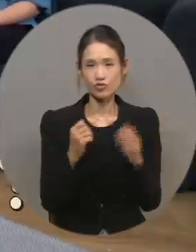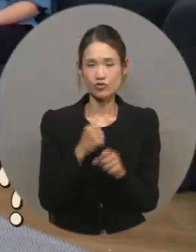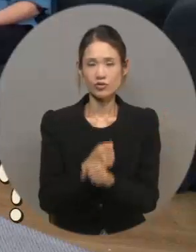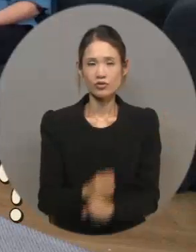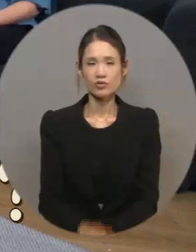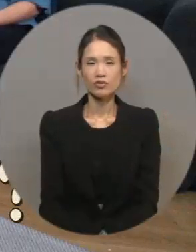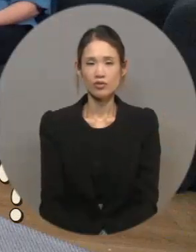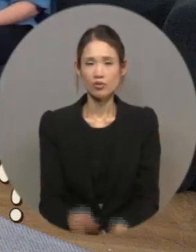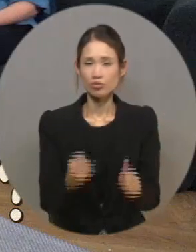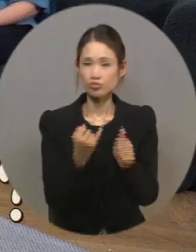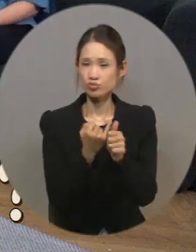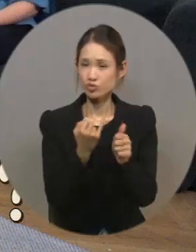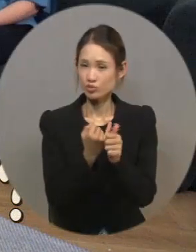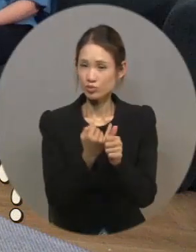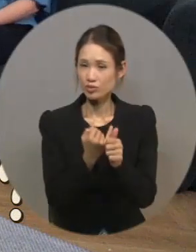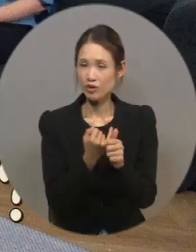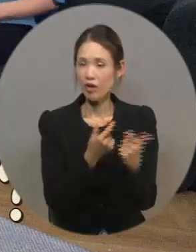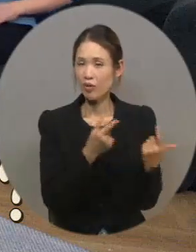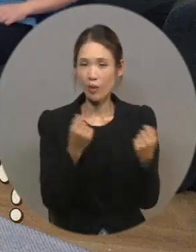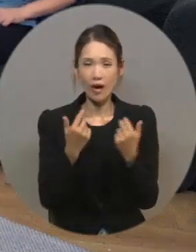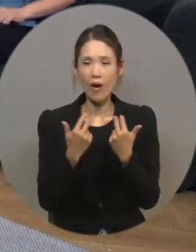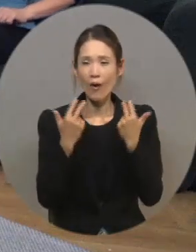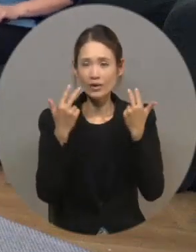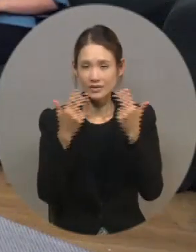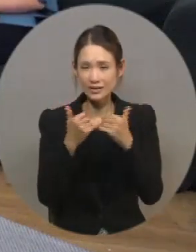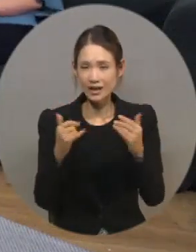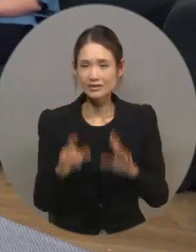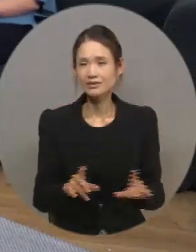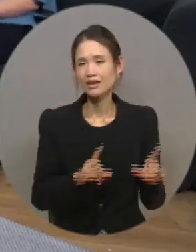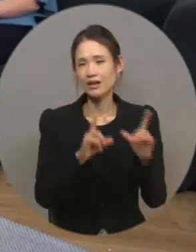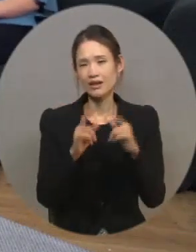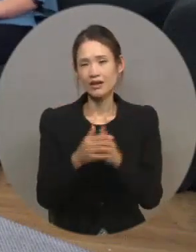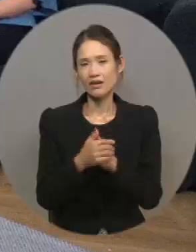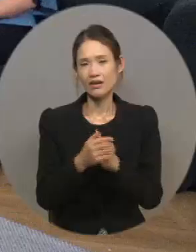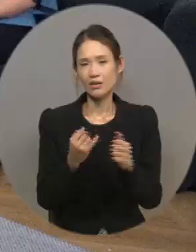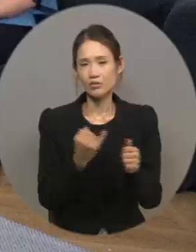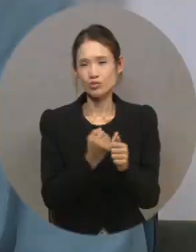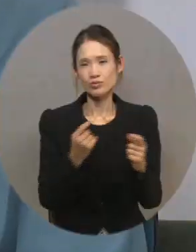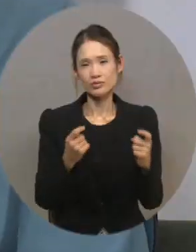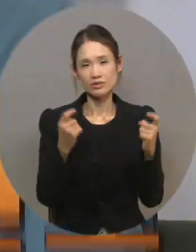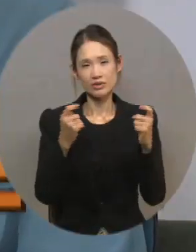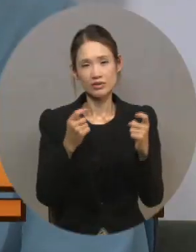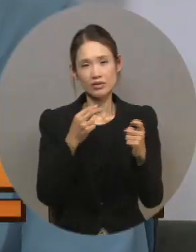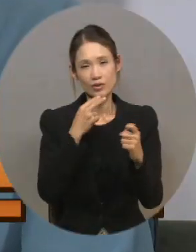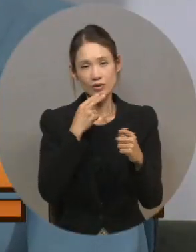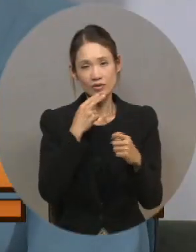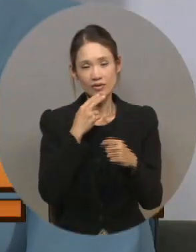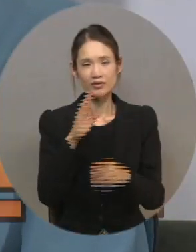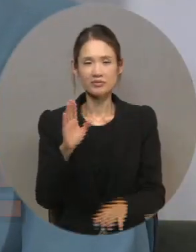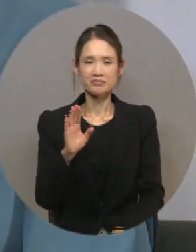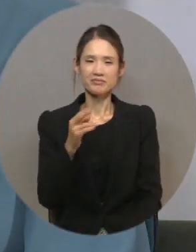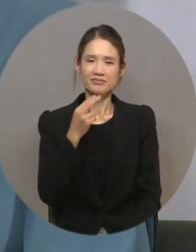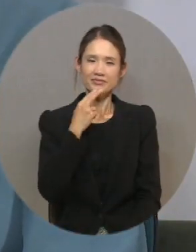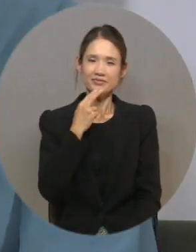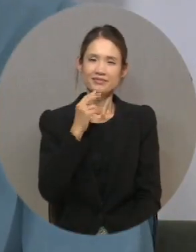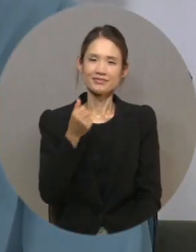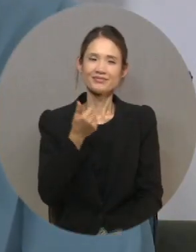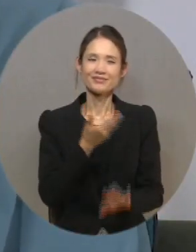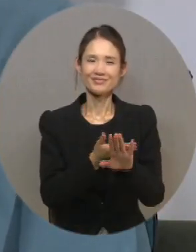예. 부부가 다 이렇게 헌신하는 삶을 사시네요. 부부싸움도 안 하시겠어요? 아니, 그러진 않아요. 그건